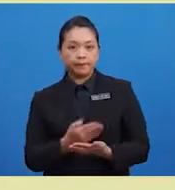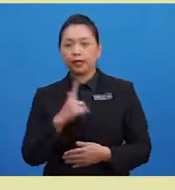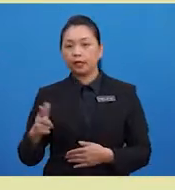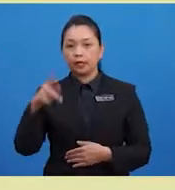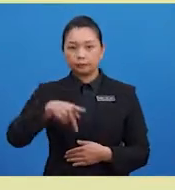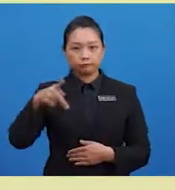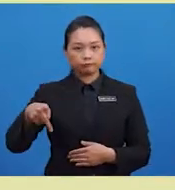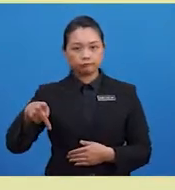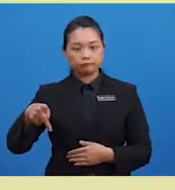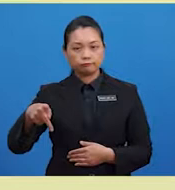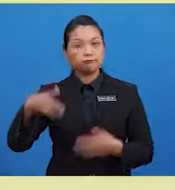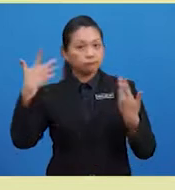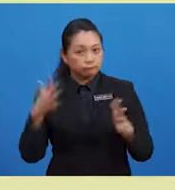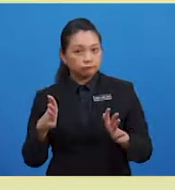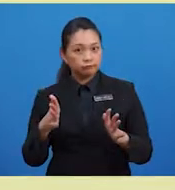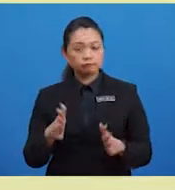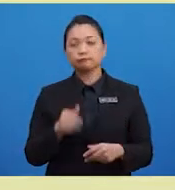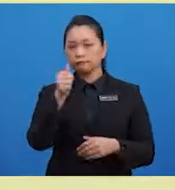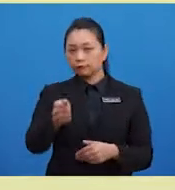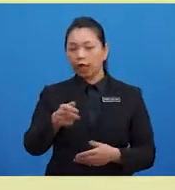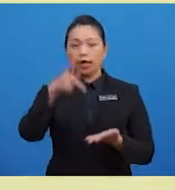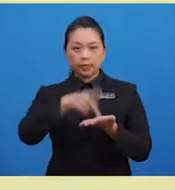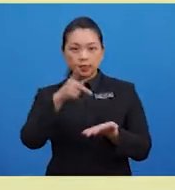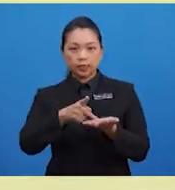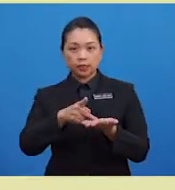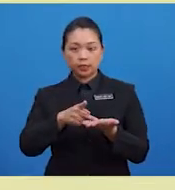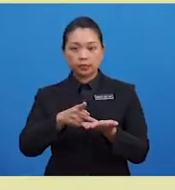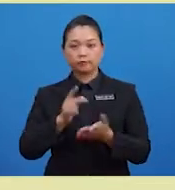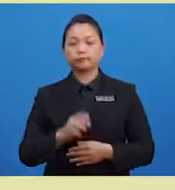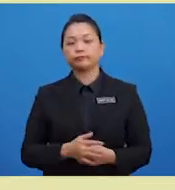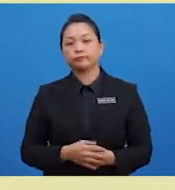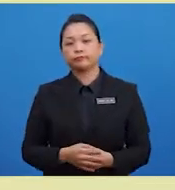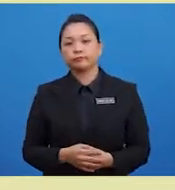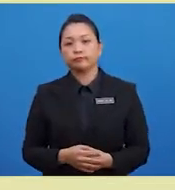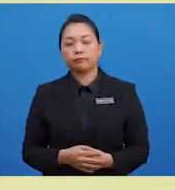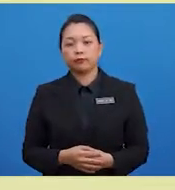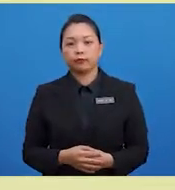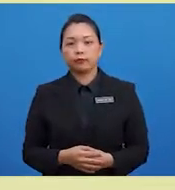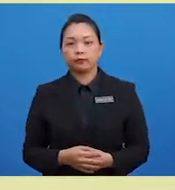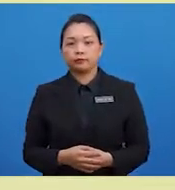Soalanlah para pelajar semua, sudahkah anda mengira jumlah peratus penetasan berikut?